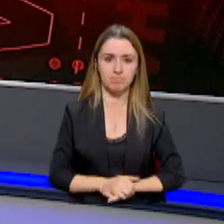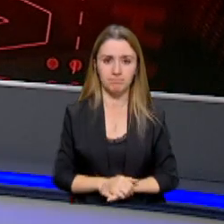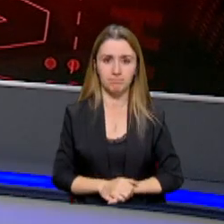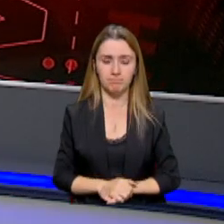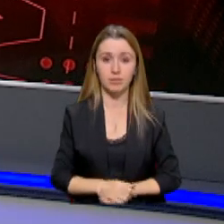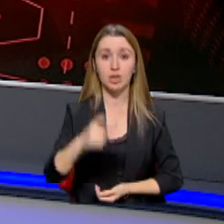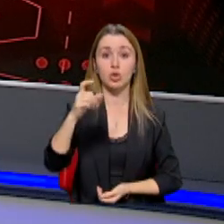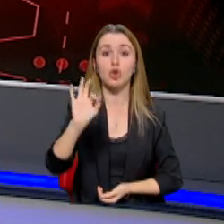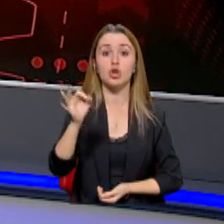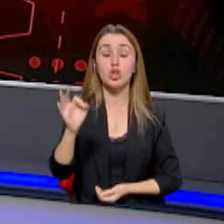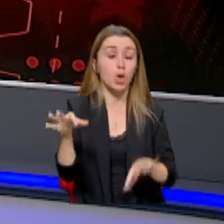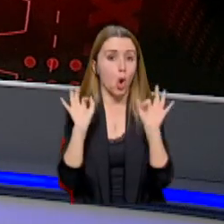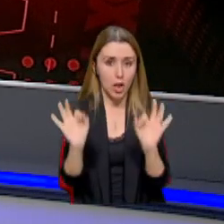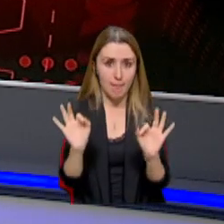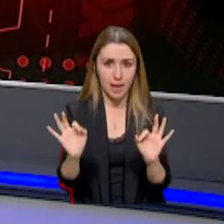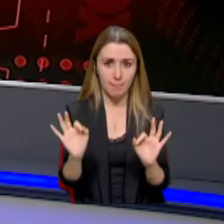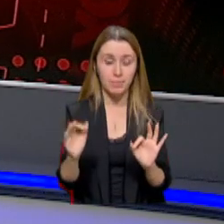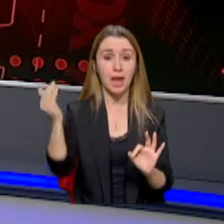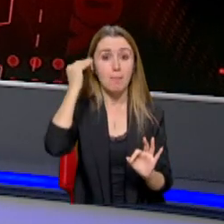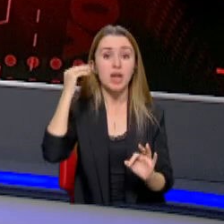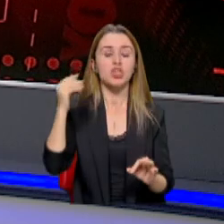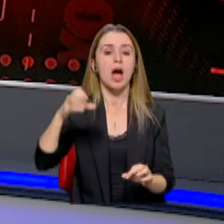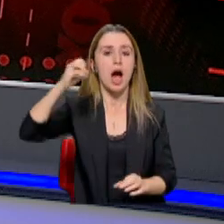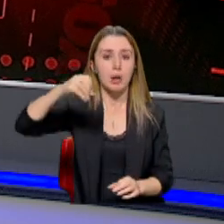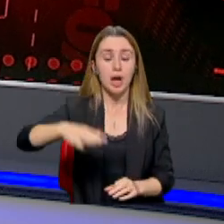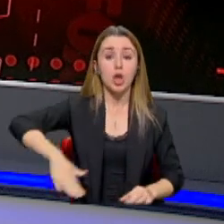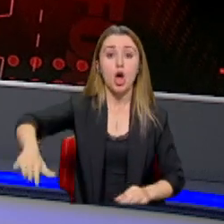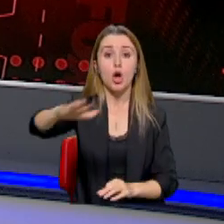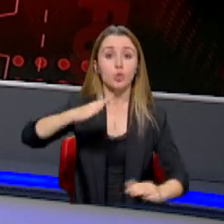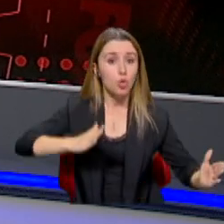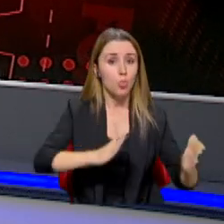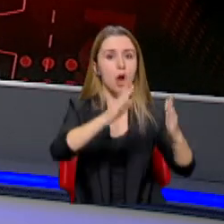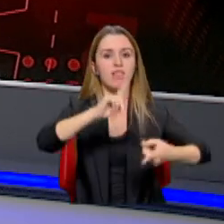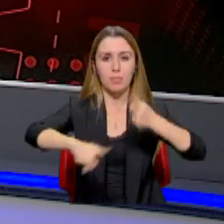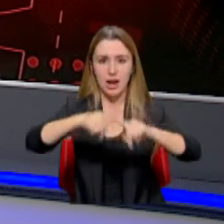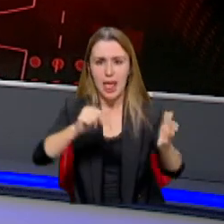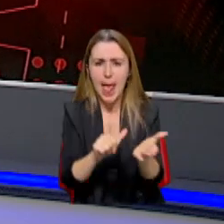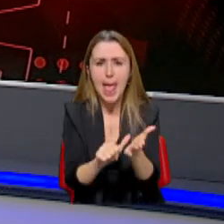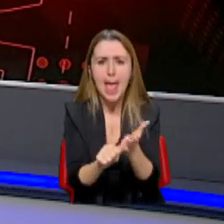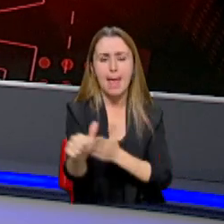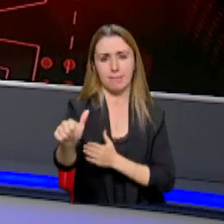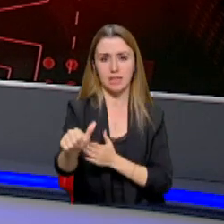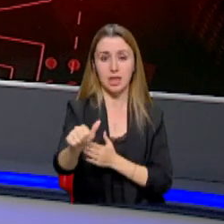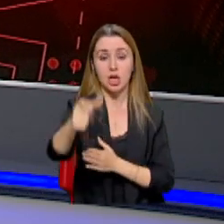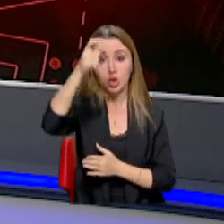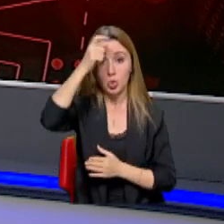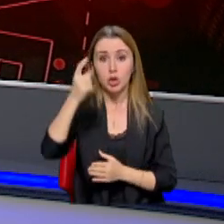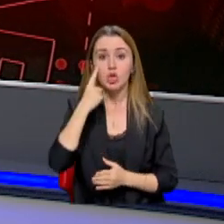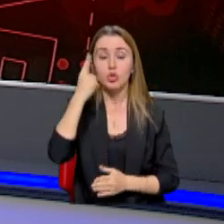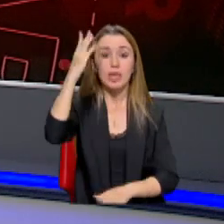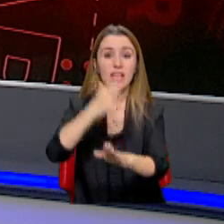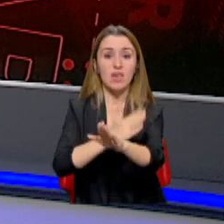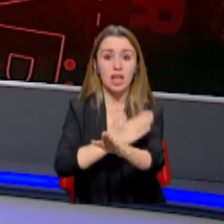Evet 9 Ocak önemli başta AK Parti ve tüm muhalefet partilerini her bir Türkiye Cumhuriyeti